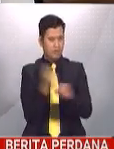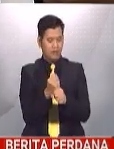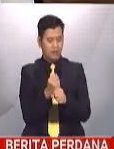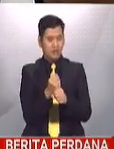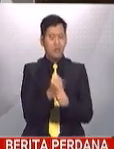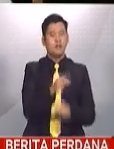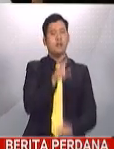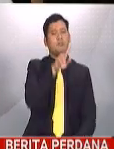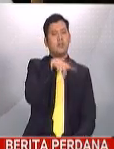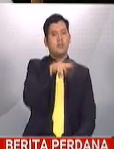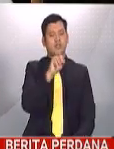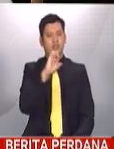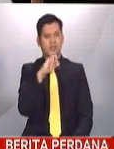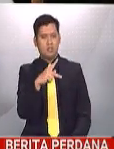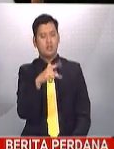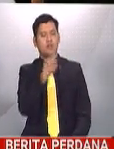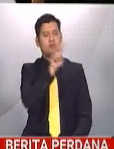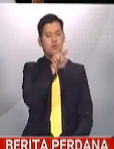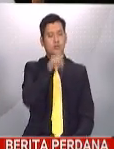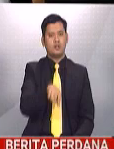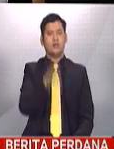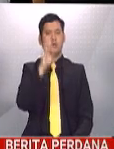PNGK 2.00.